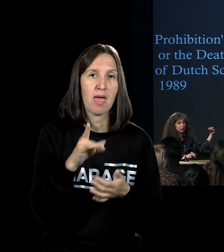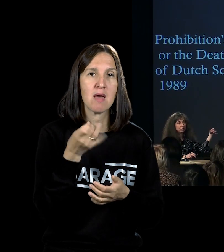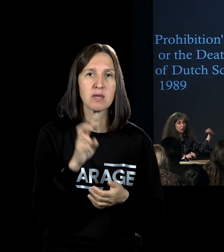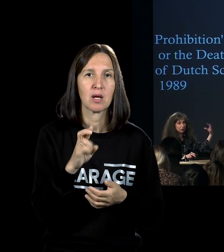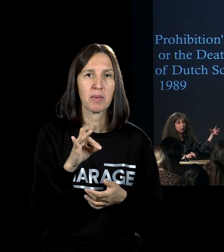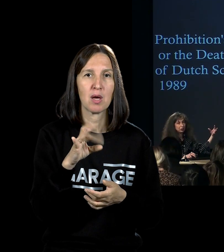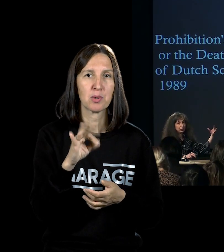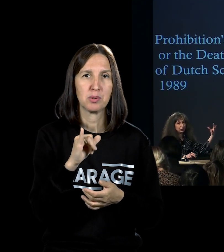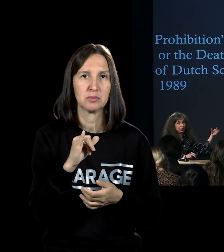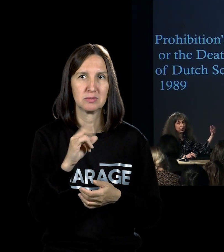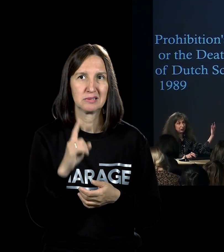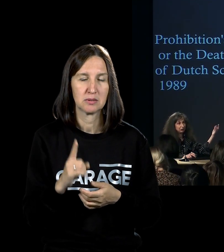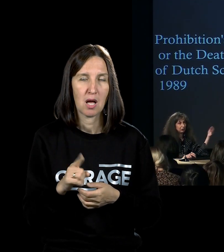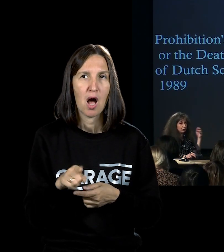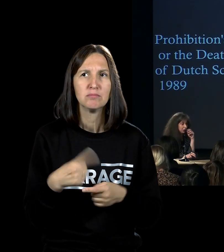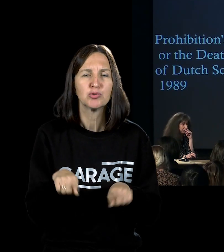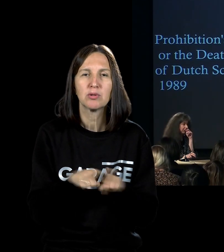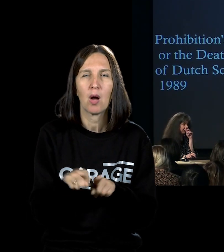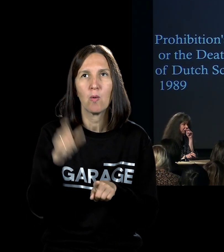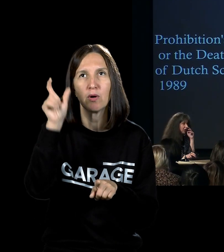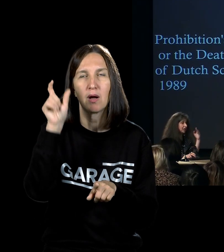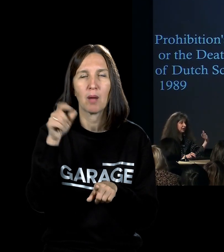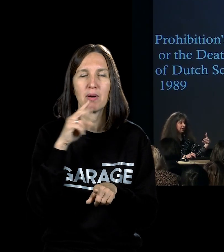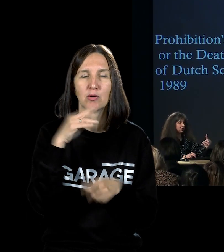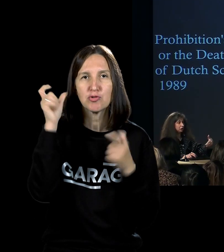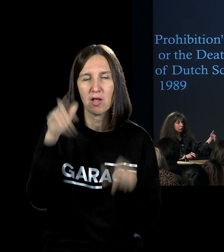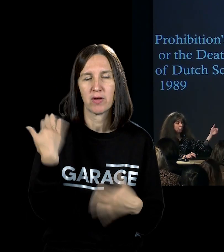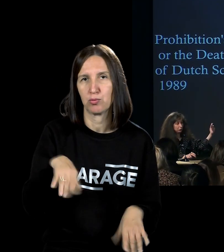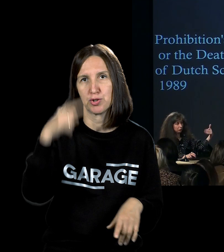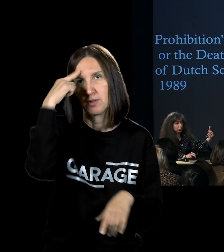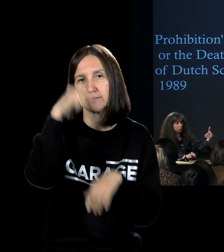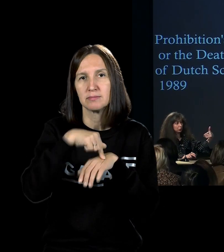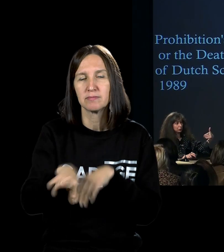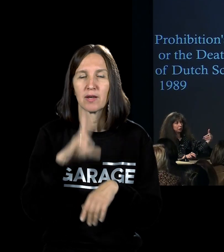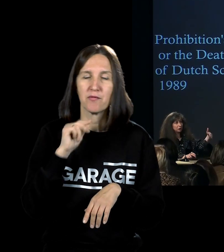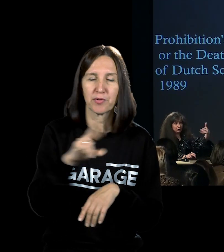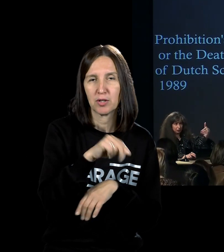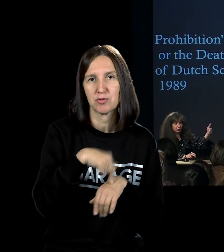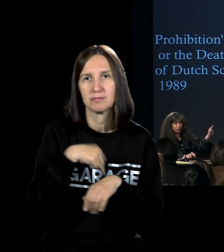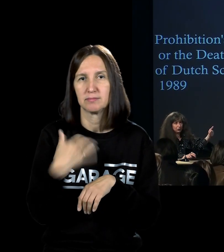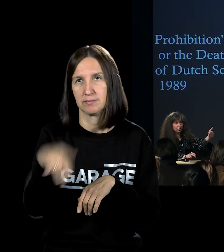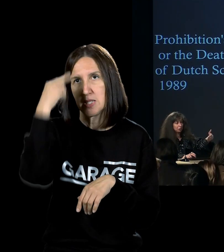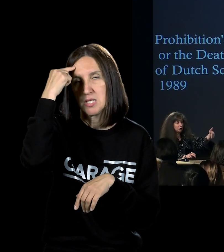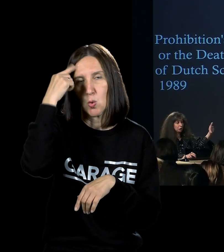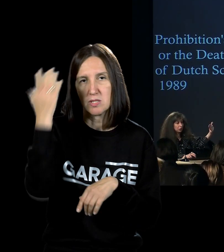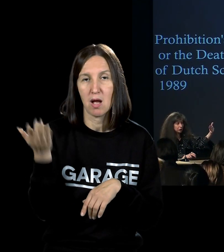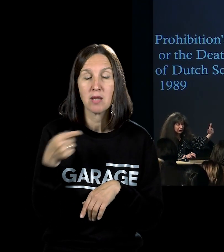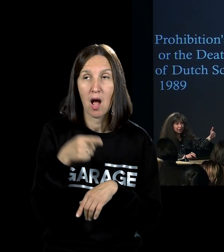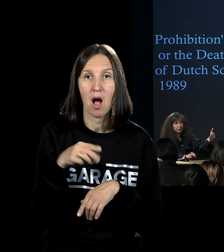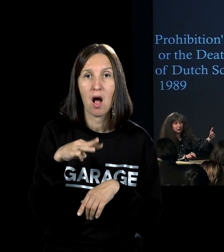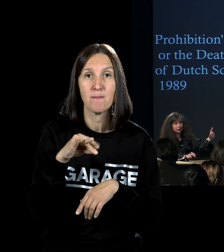эта стенограмма распада сознания, стенограмма распада речи. И здесь он, Моррис, делает эту картину,